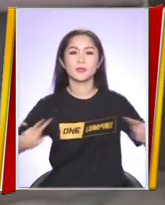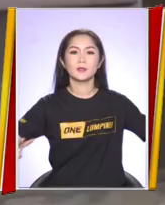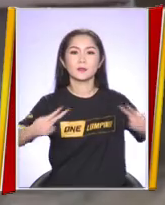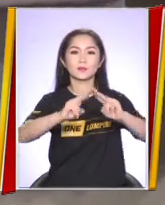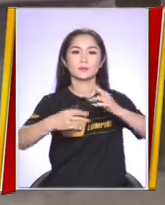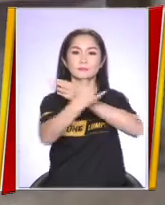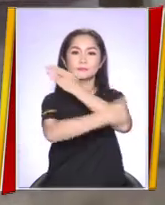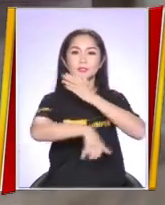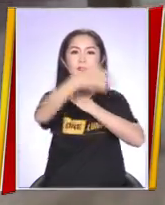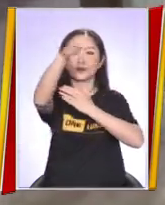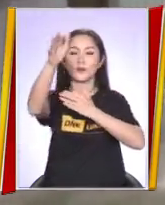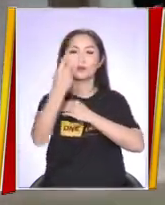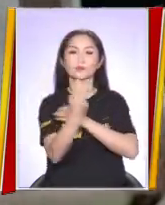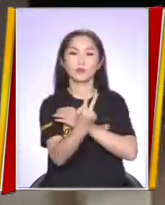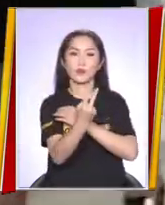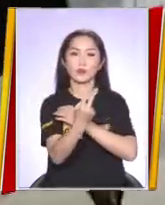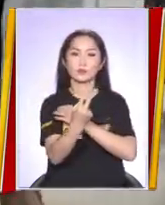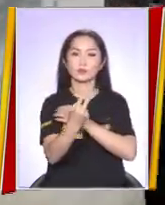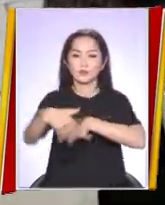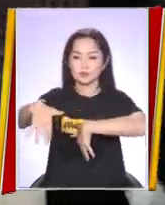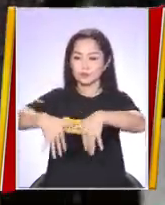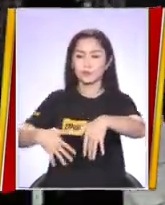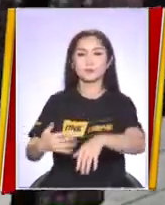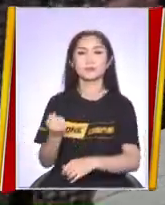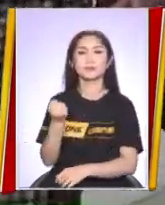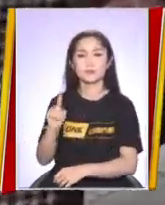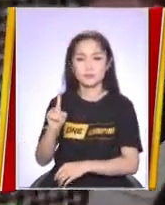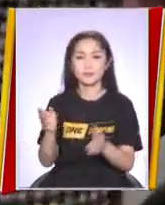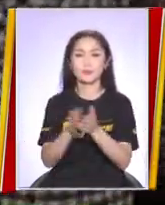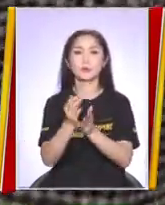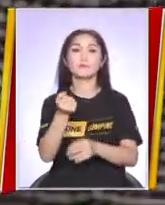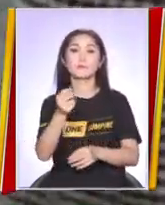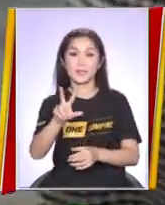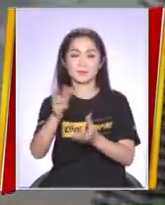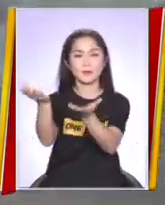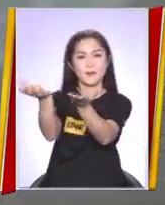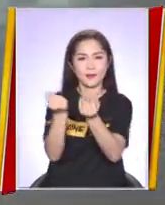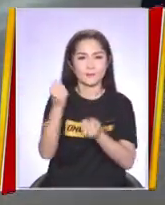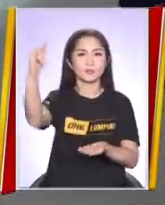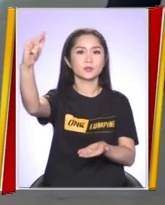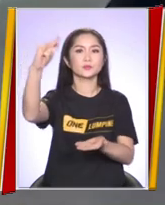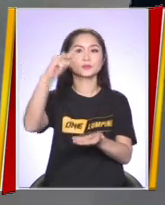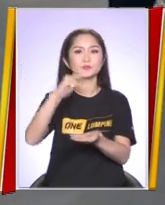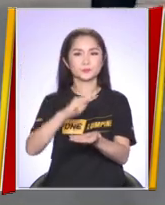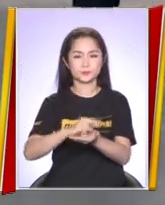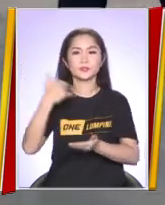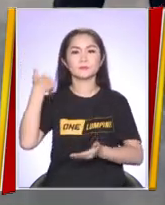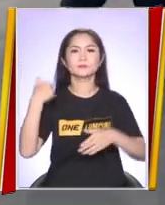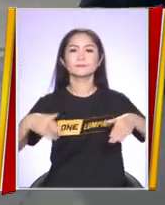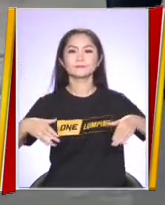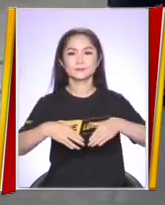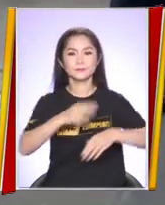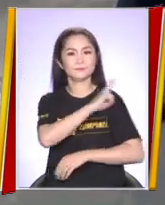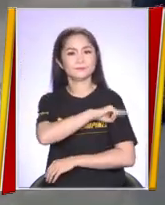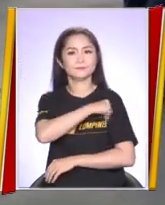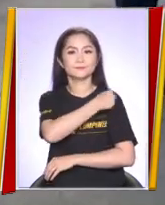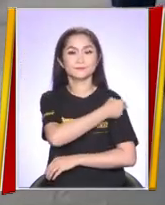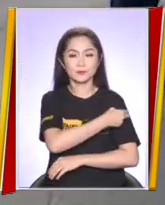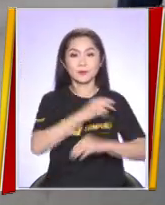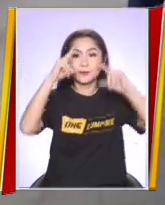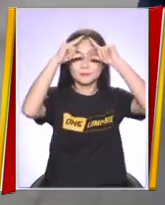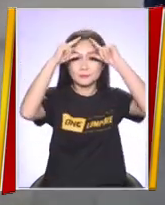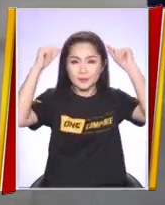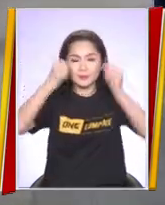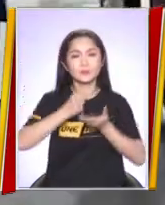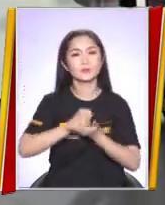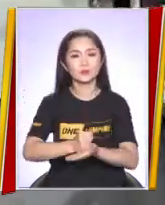ลับมาที่ประเทศไทยด้วยนะครับโดยกรมการแพทย์ทหารอากาศและสถาบันเวชศาสตร์การบินกองทัพอากาศจัดทีมแพทย์และพยาบาลให้การดูแล